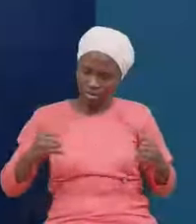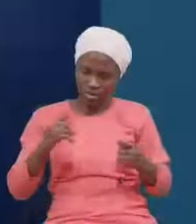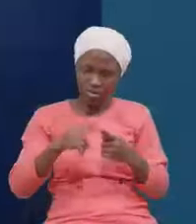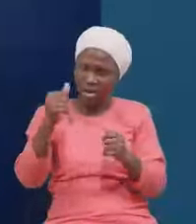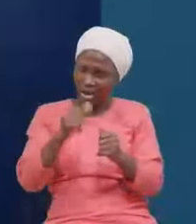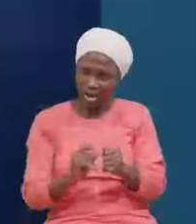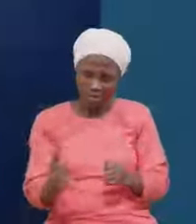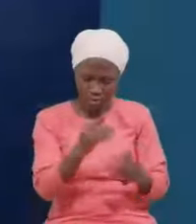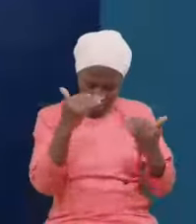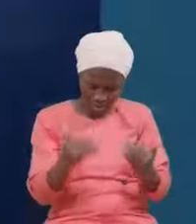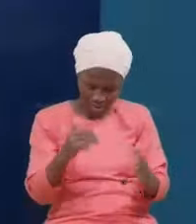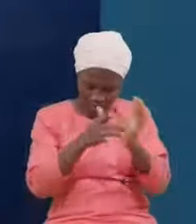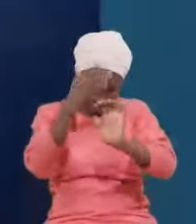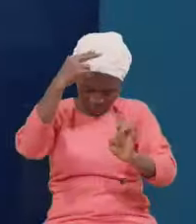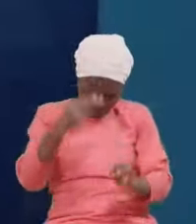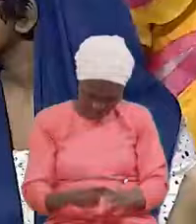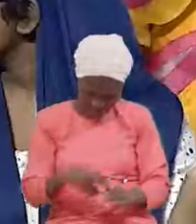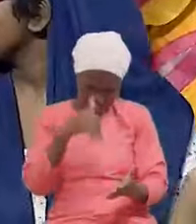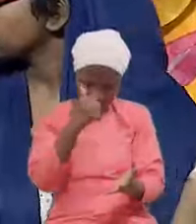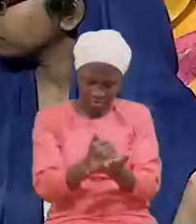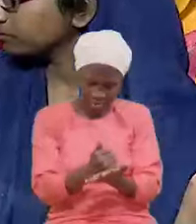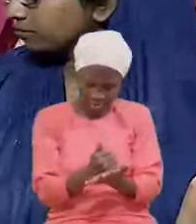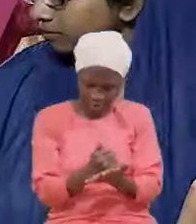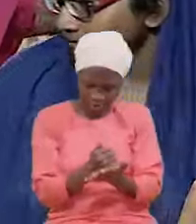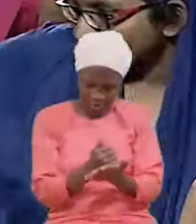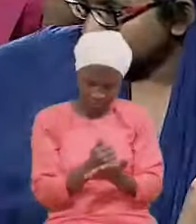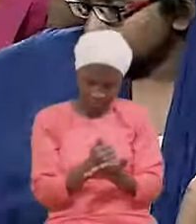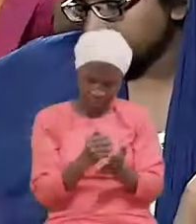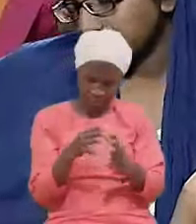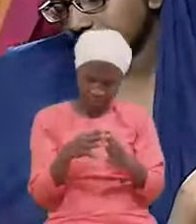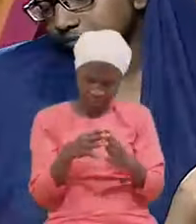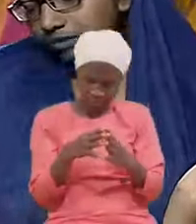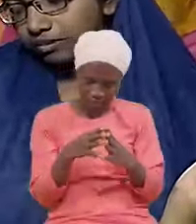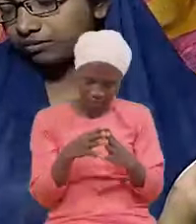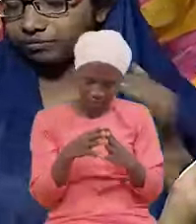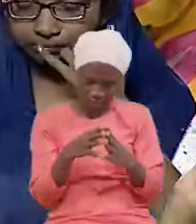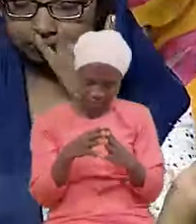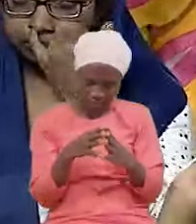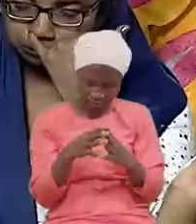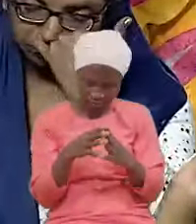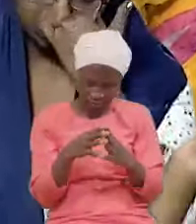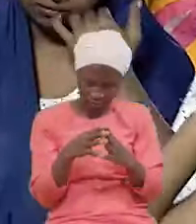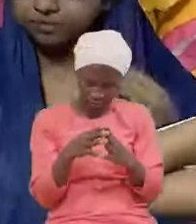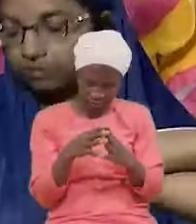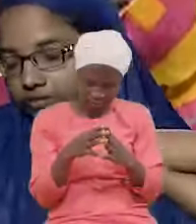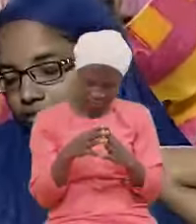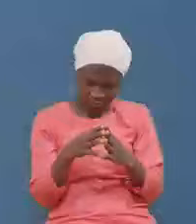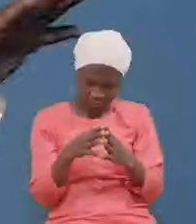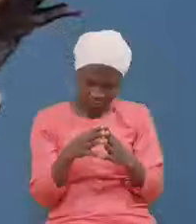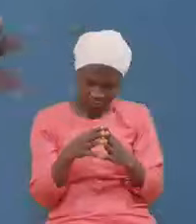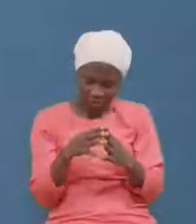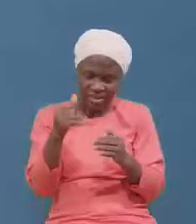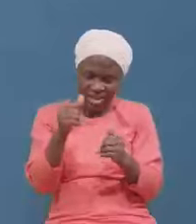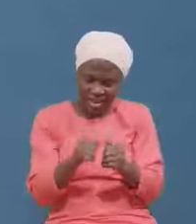now in Jesus name. ఇప్పుడు యేసు నామములో ప్రతి వారి మీదకు స్వస్థతను పంపించుచున్నాను.